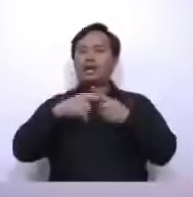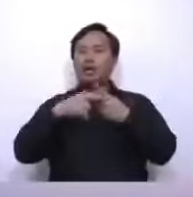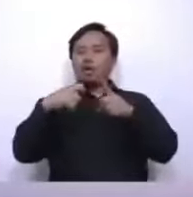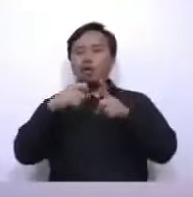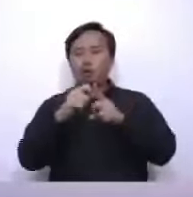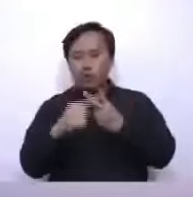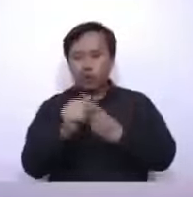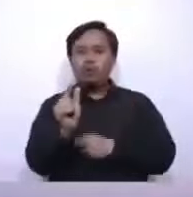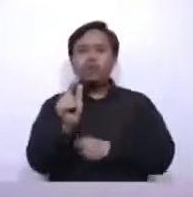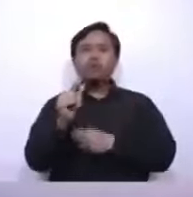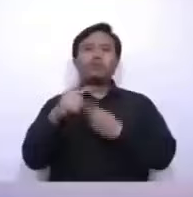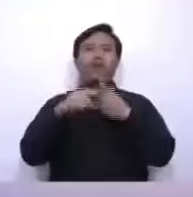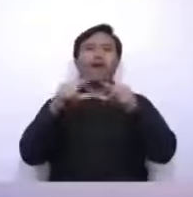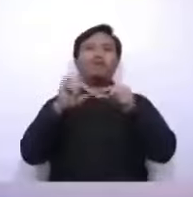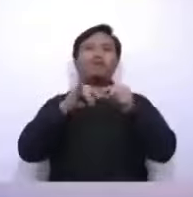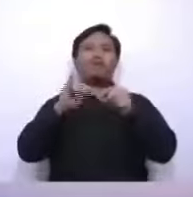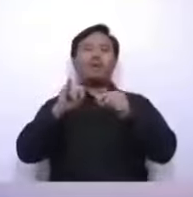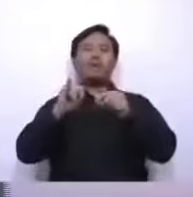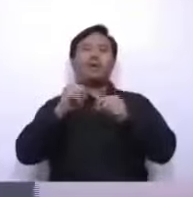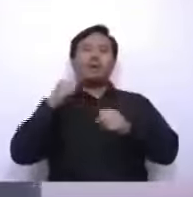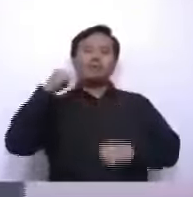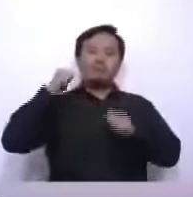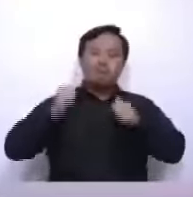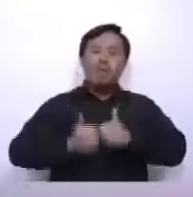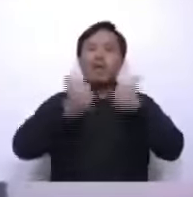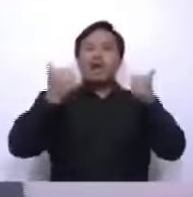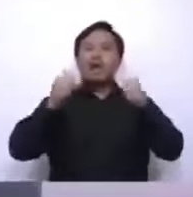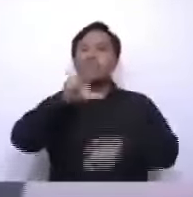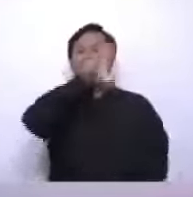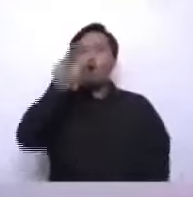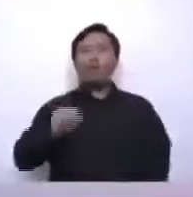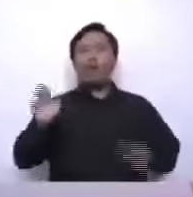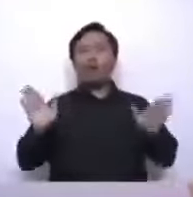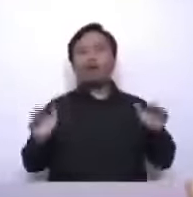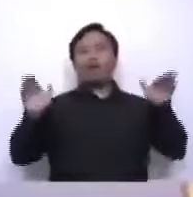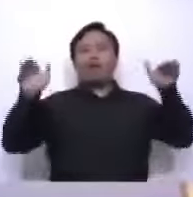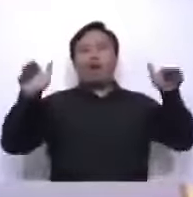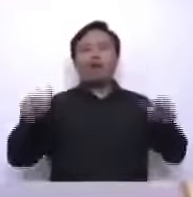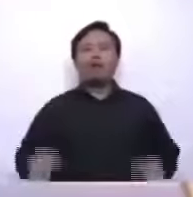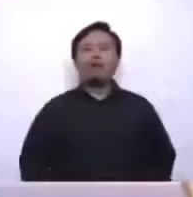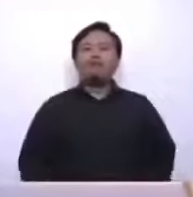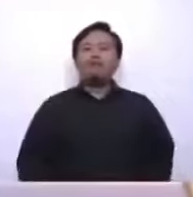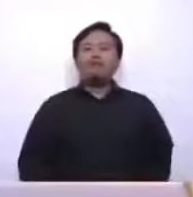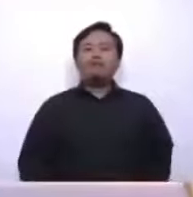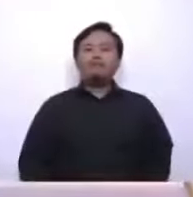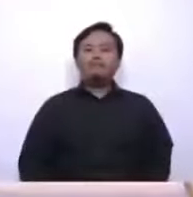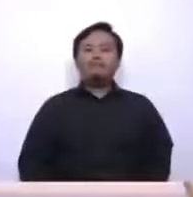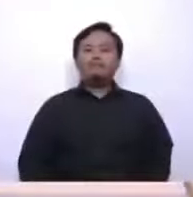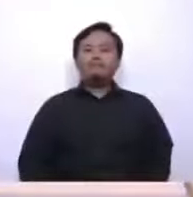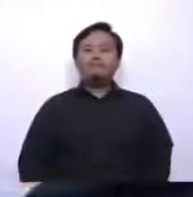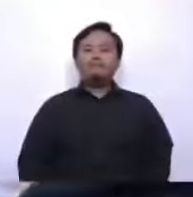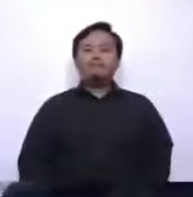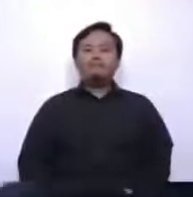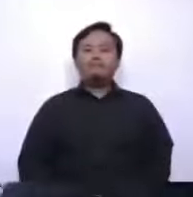menang! Jabarku, terbang! Baik, cukup. Baik, mohon tenang.